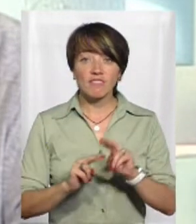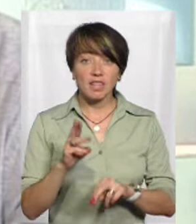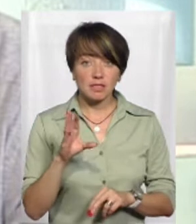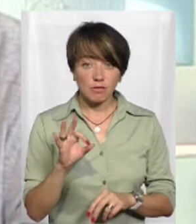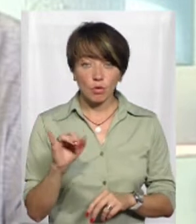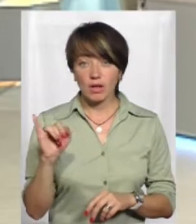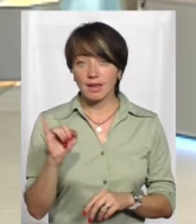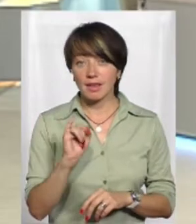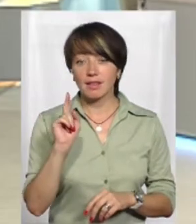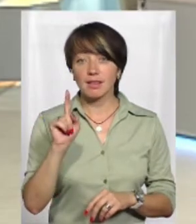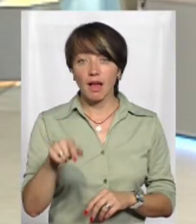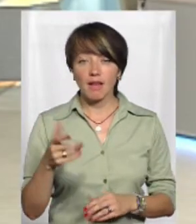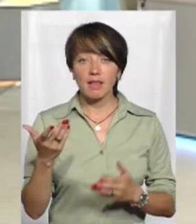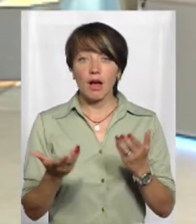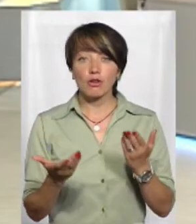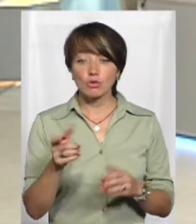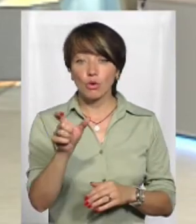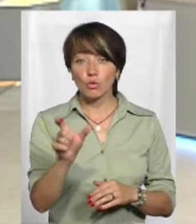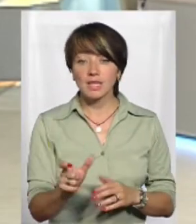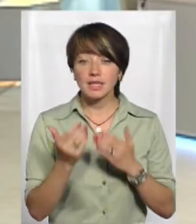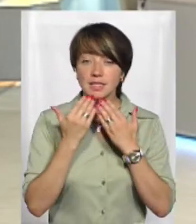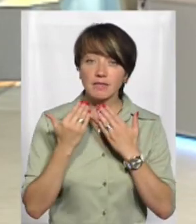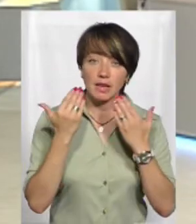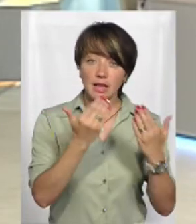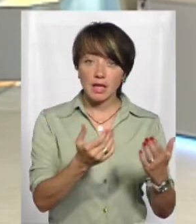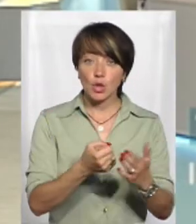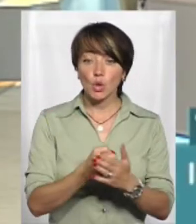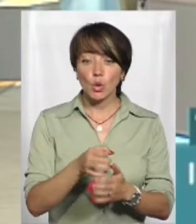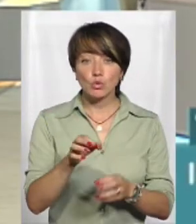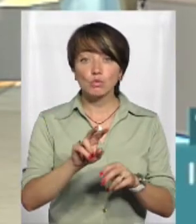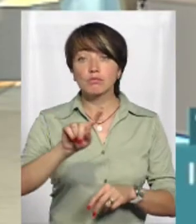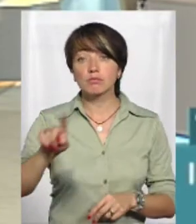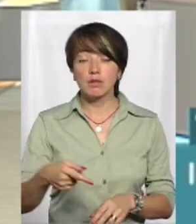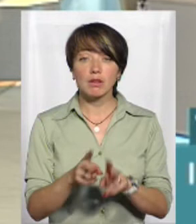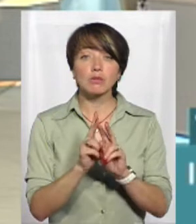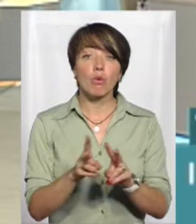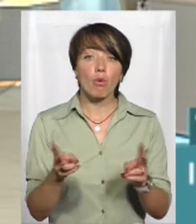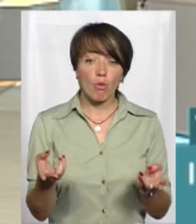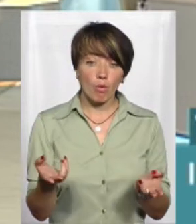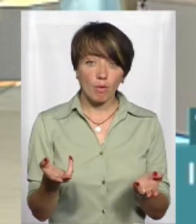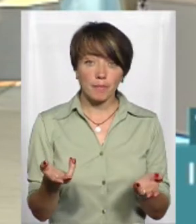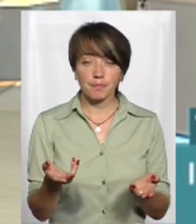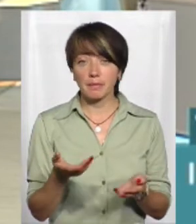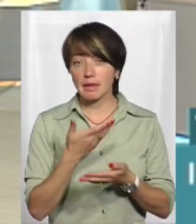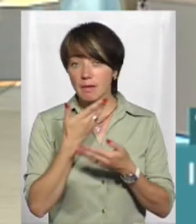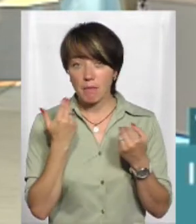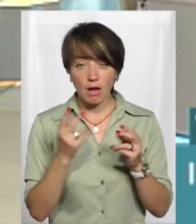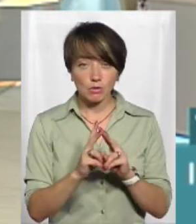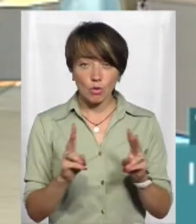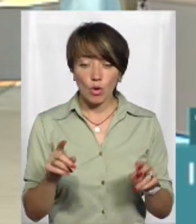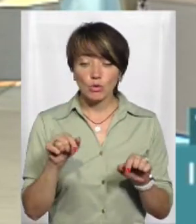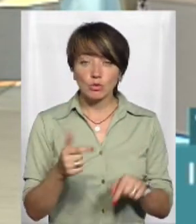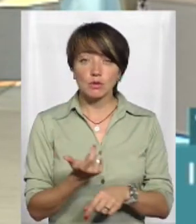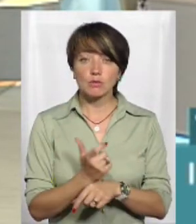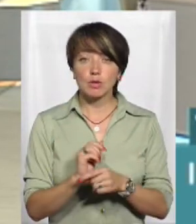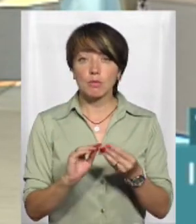будівництва. І навіть якщо інвестор звернеться до суду, а з кого ж стягувати цей? Відшкодування немає з кого. Так, тому ось тут стягнути набагато